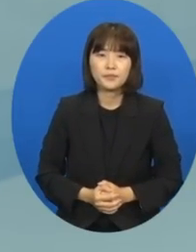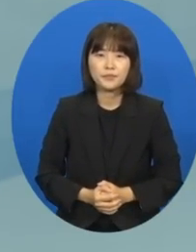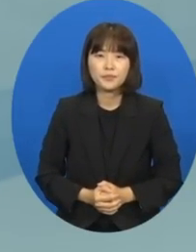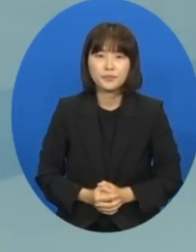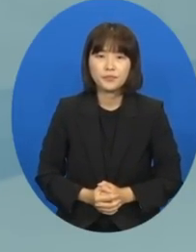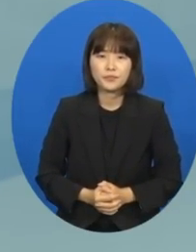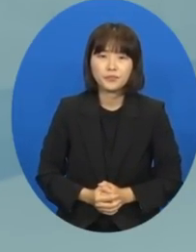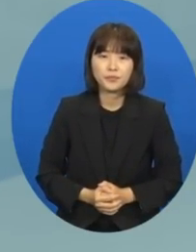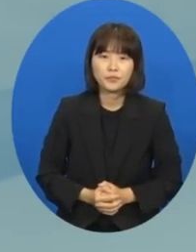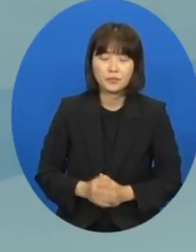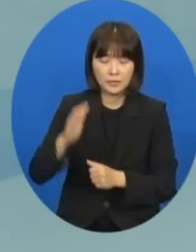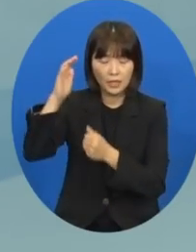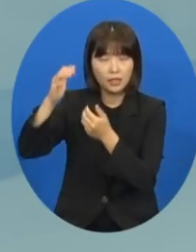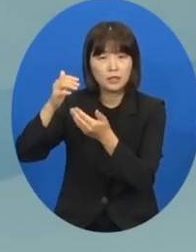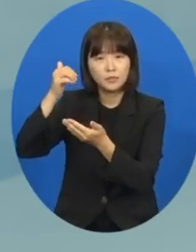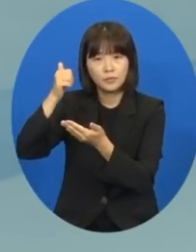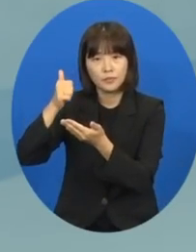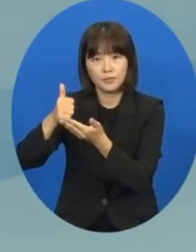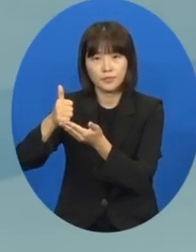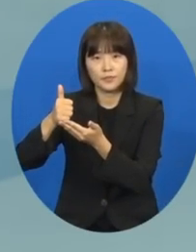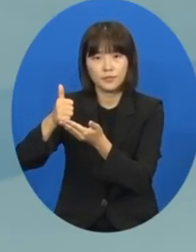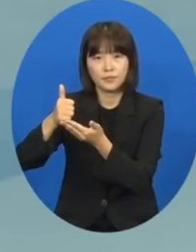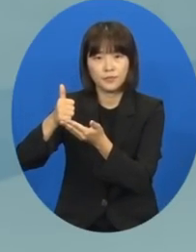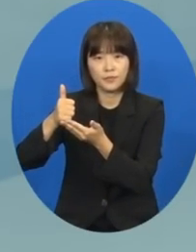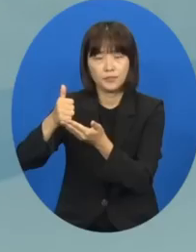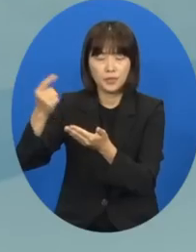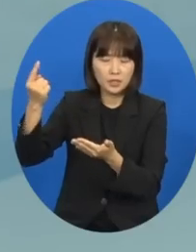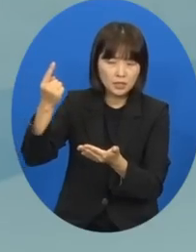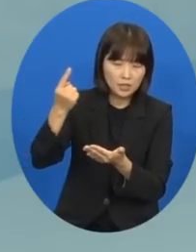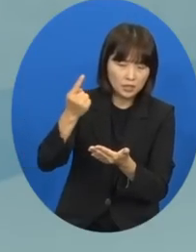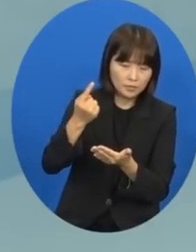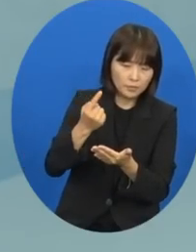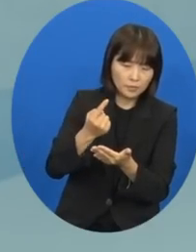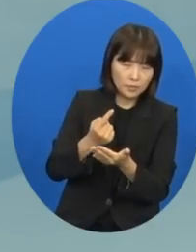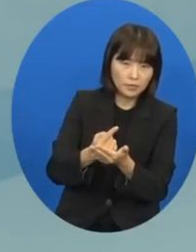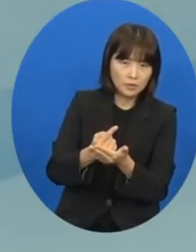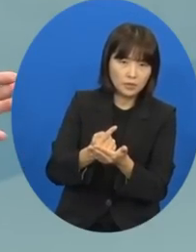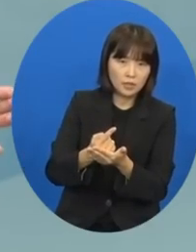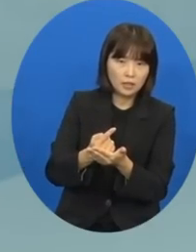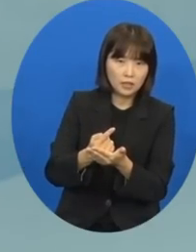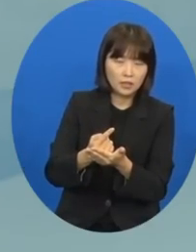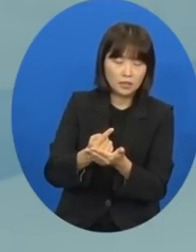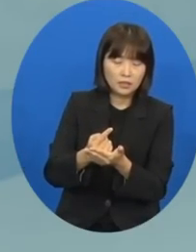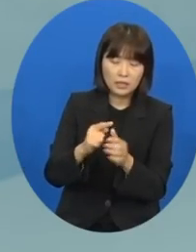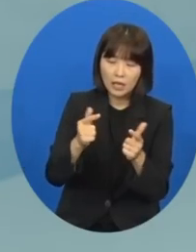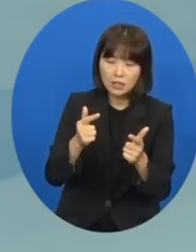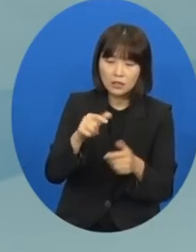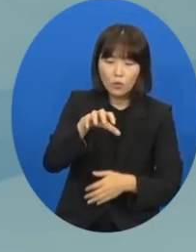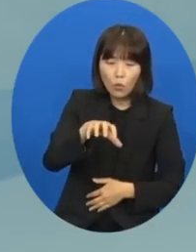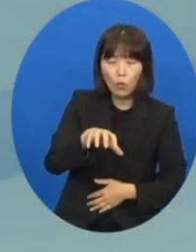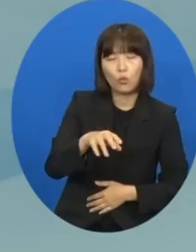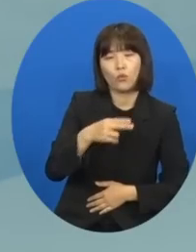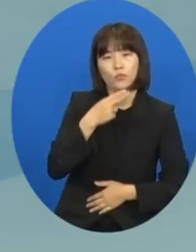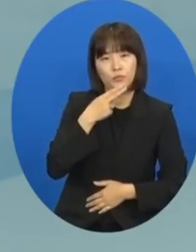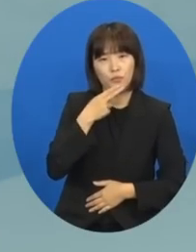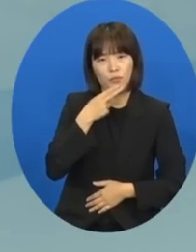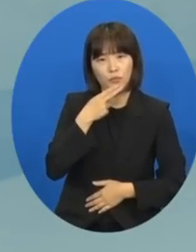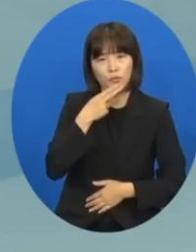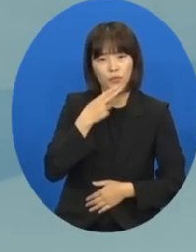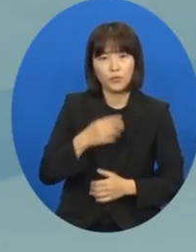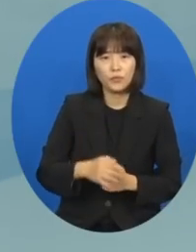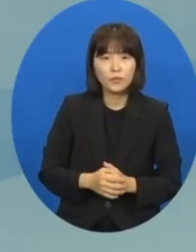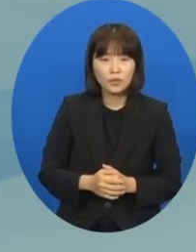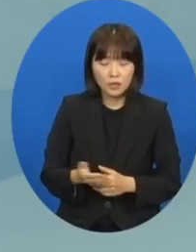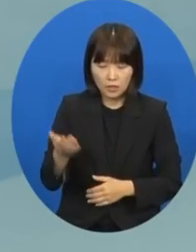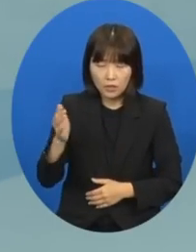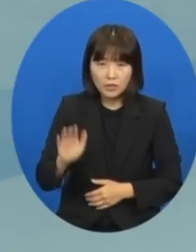그러면 이 하나님께서 임재하지 않는 것은 없어요. 하나님이 계시지 않은 것은 없습니다. 그런데 하나님께서 왜